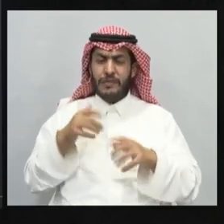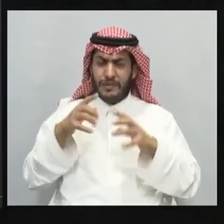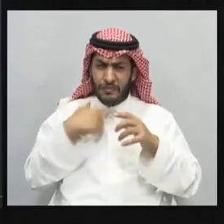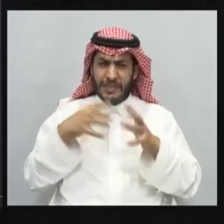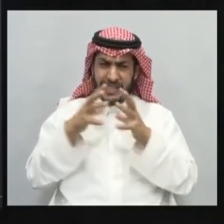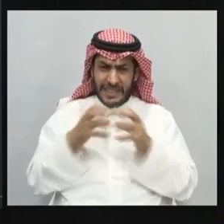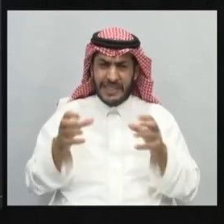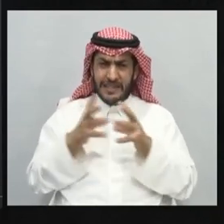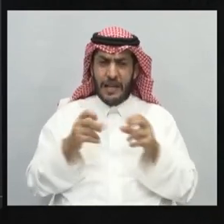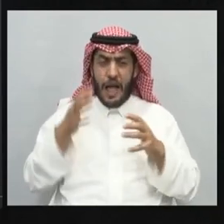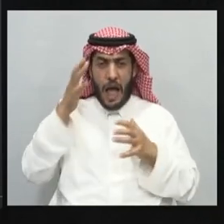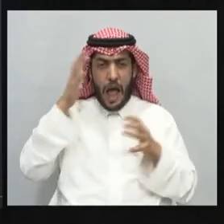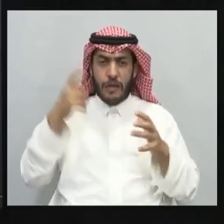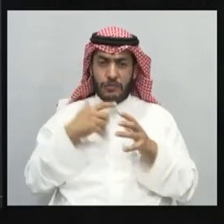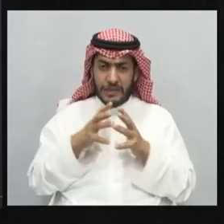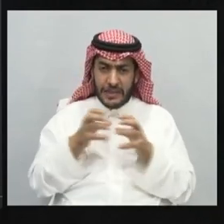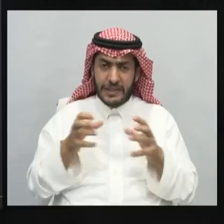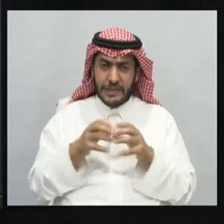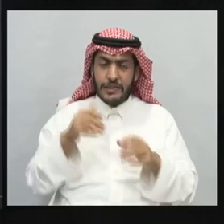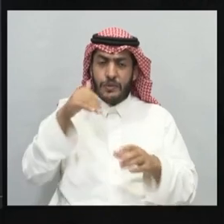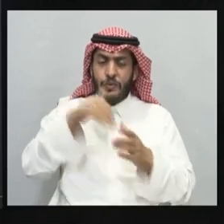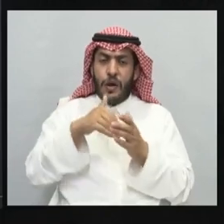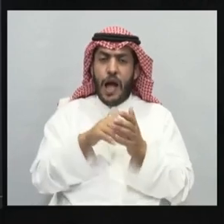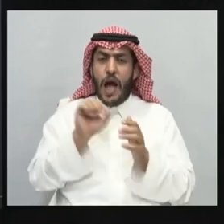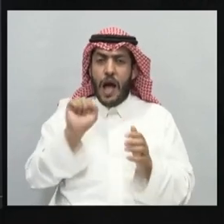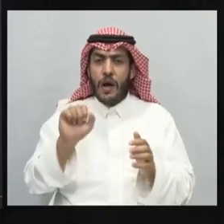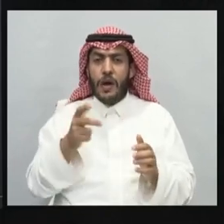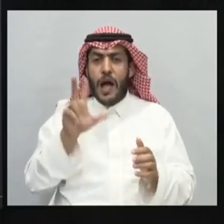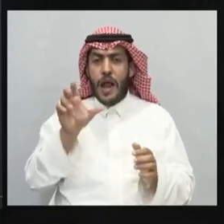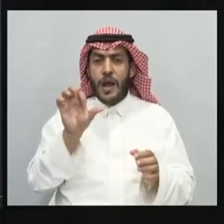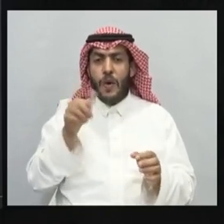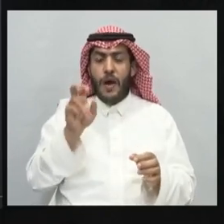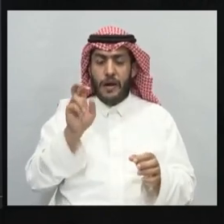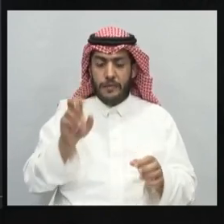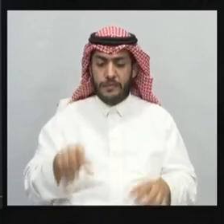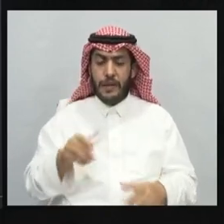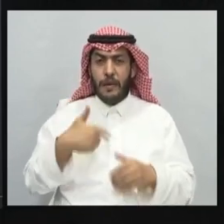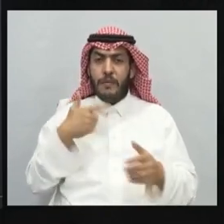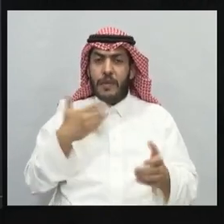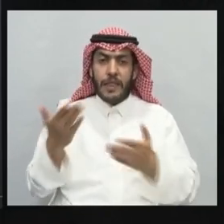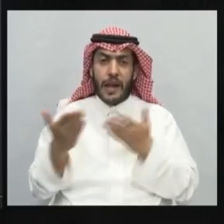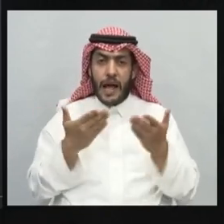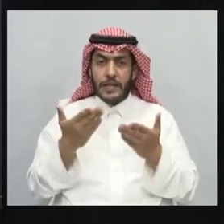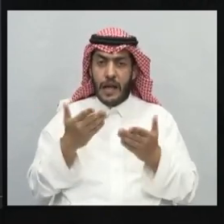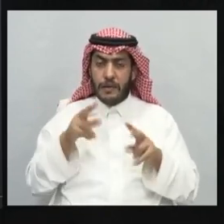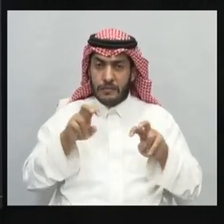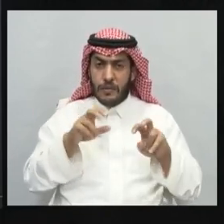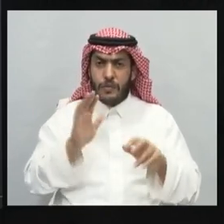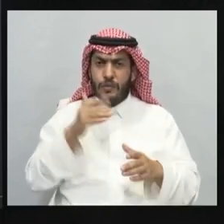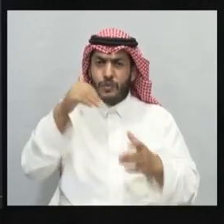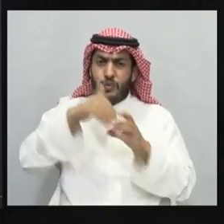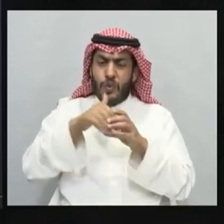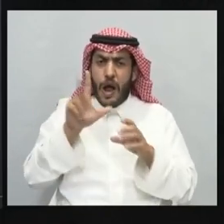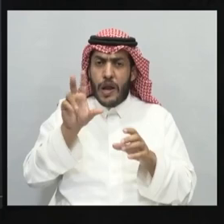التفاصيل او بيدخل في التفاصيل العميقه لمين ل النواه وبيسوي دراسات على النواه وايش الاشياء اللي